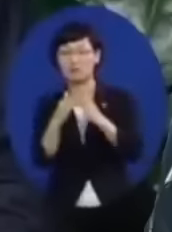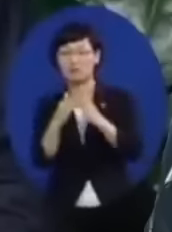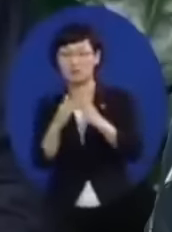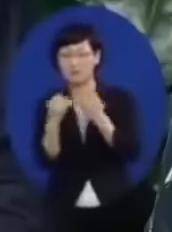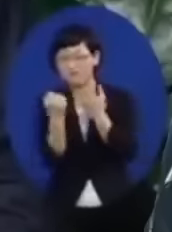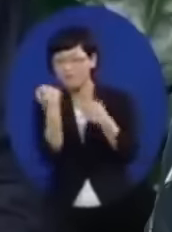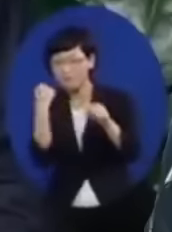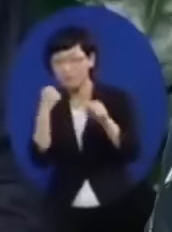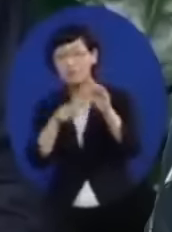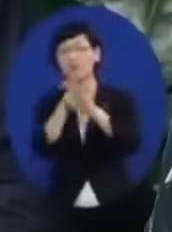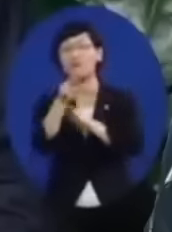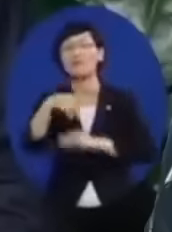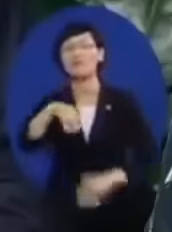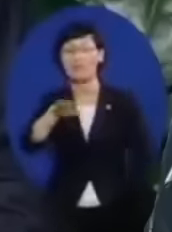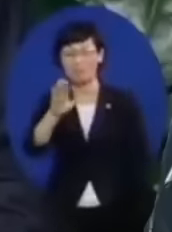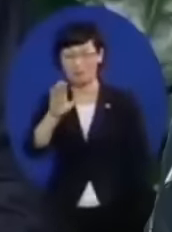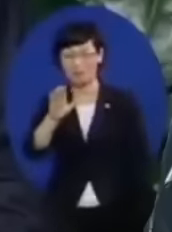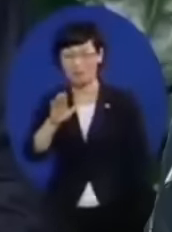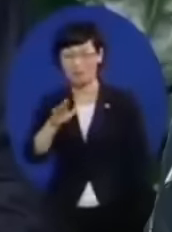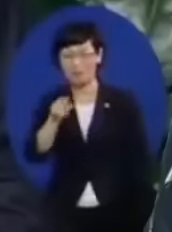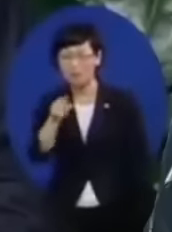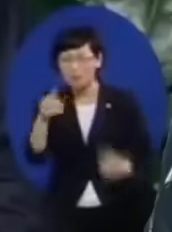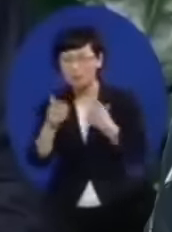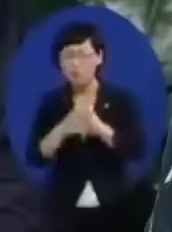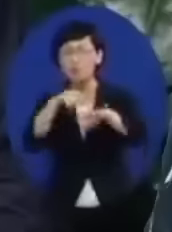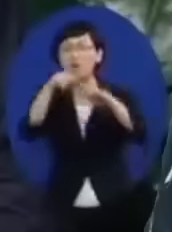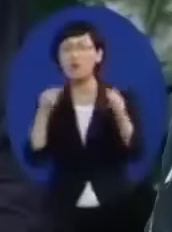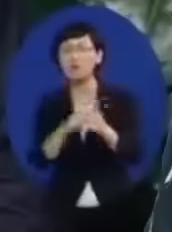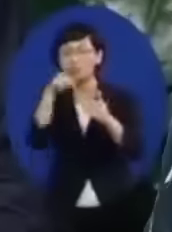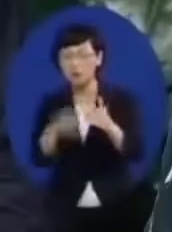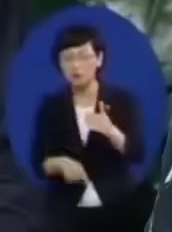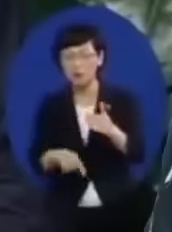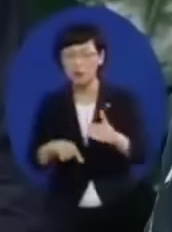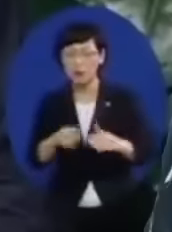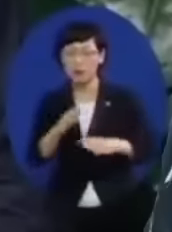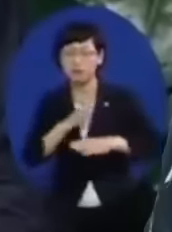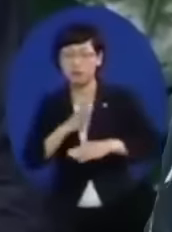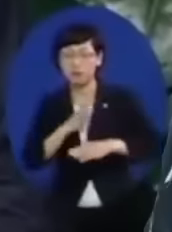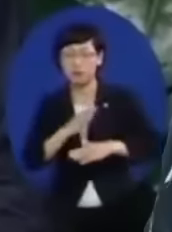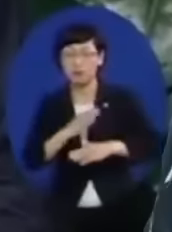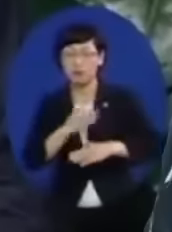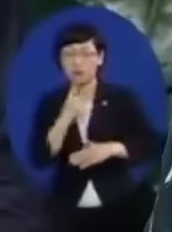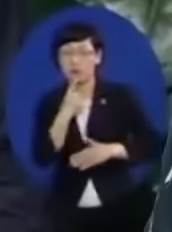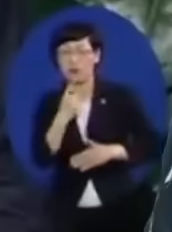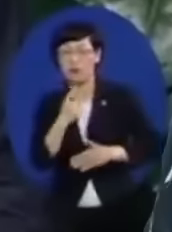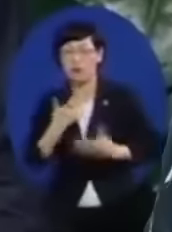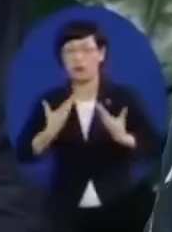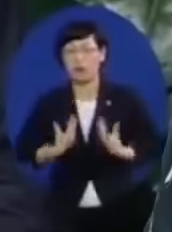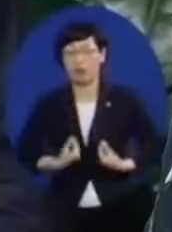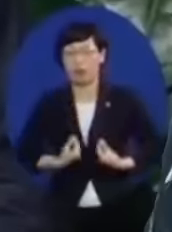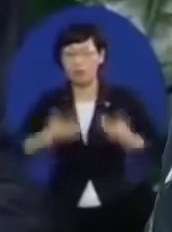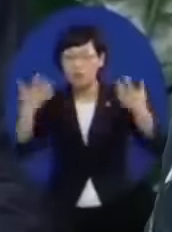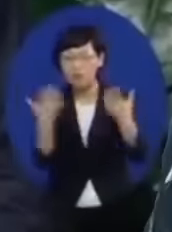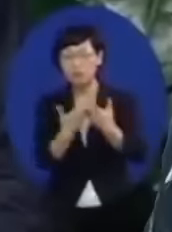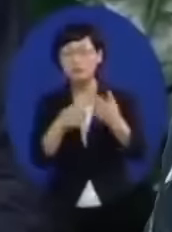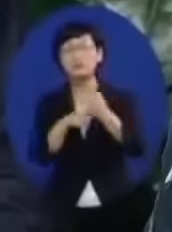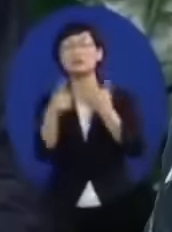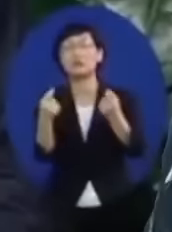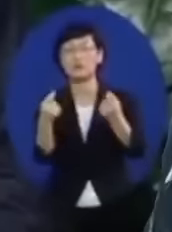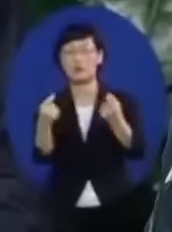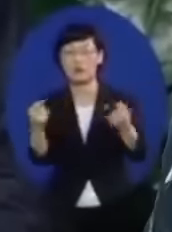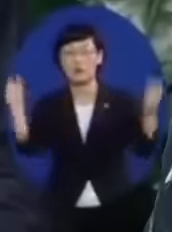피란을 갑니다. 그러니 그 마음에 불안과 공포와 좌절과 절망이 꽉 들어찼습니다.